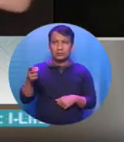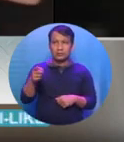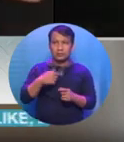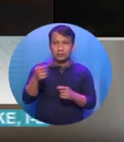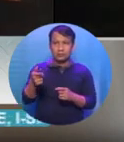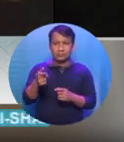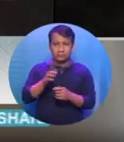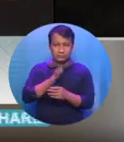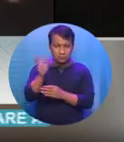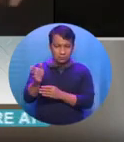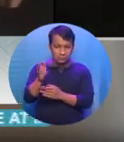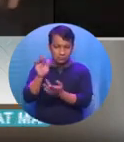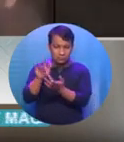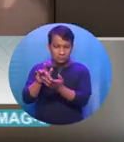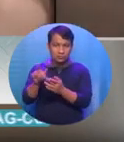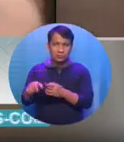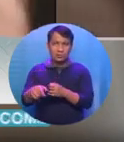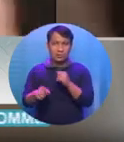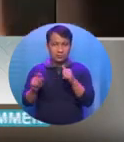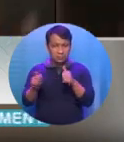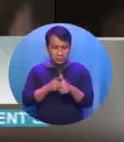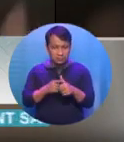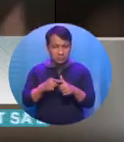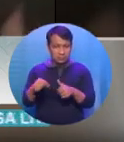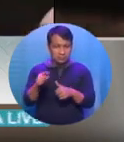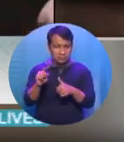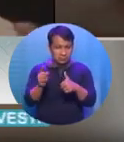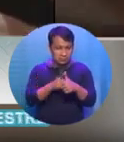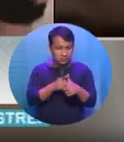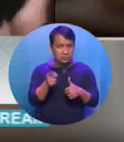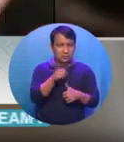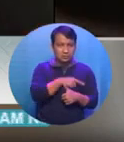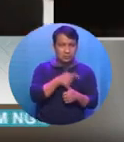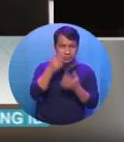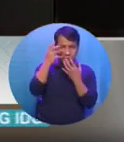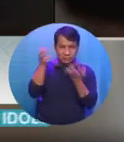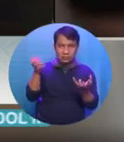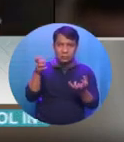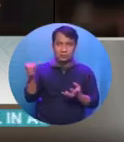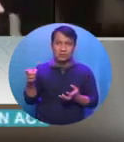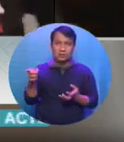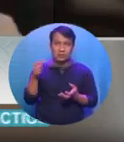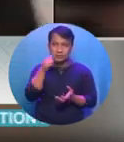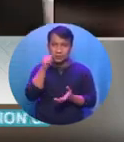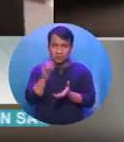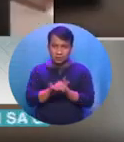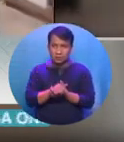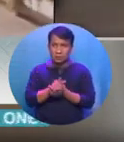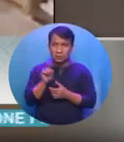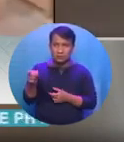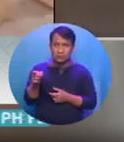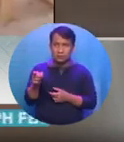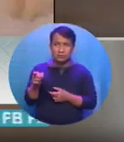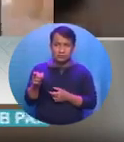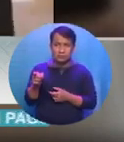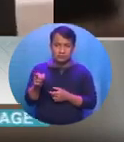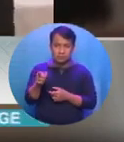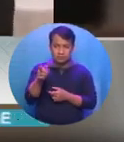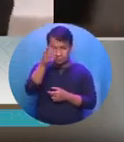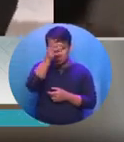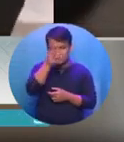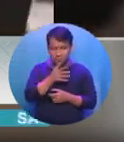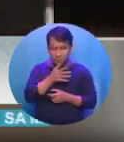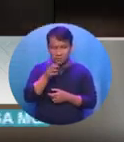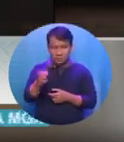yung asawa ko. Ah, noong una, nagagalit sila sa misis mo, itong mga magulang ni misis,